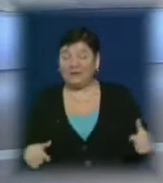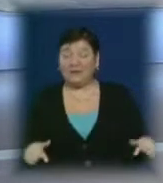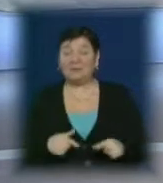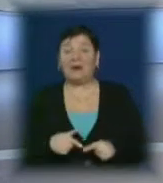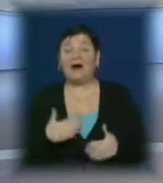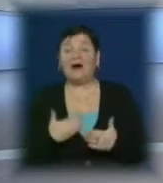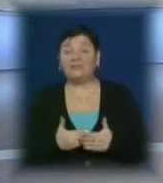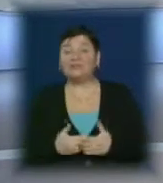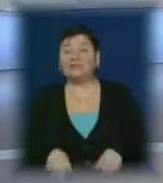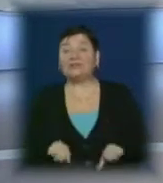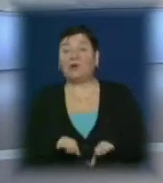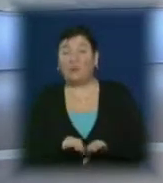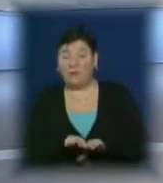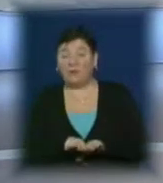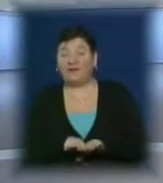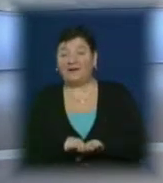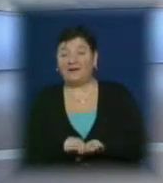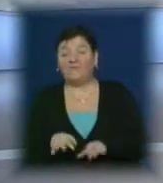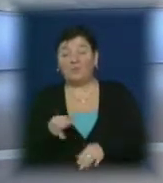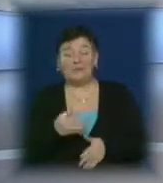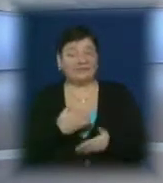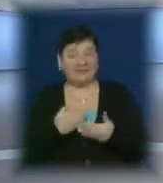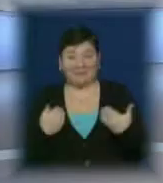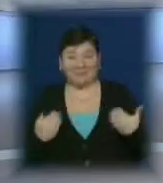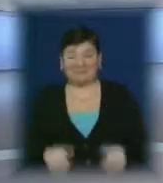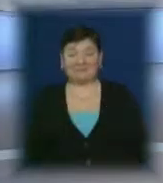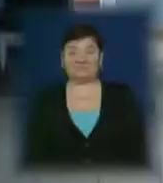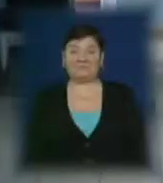дитячим відділенням, адже аналогів в області воно немає.